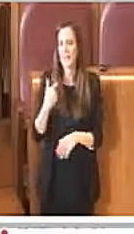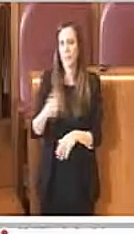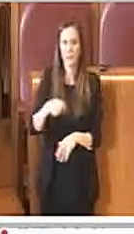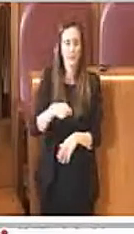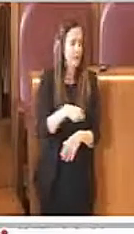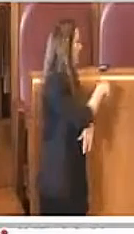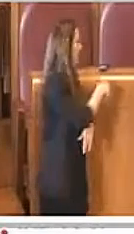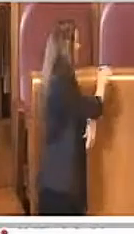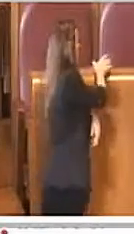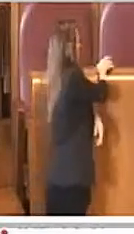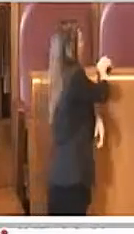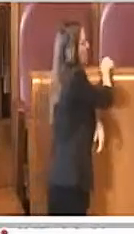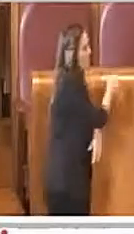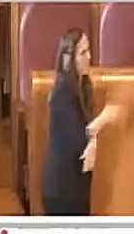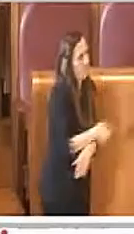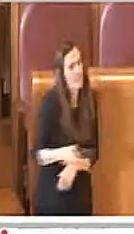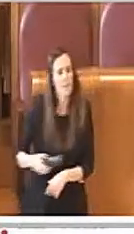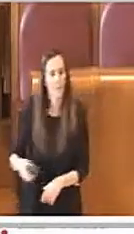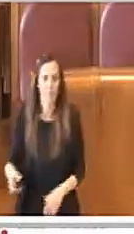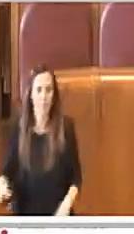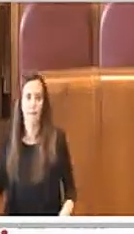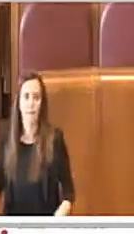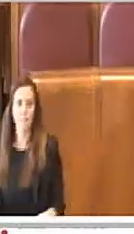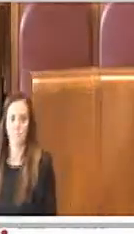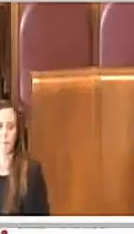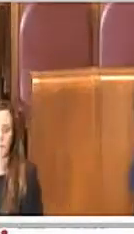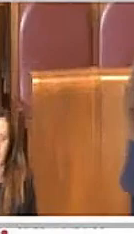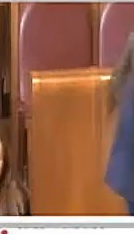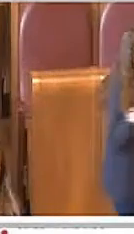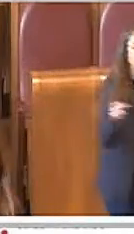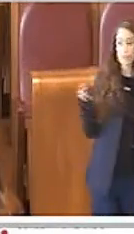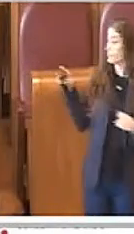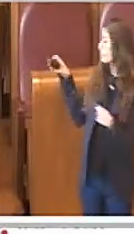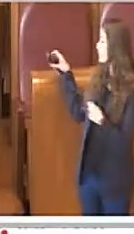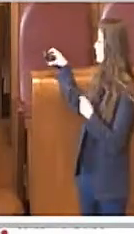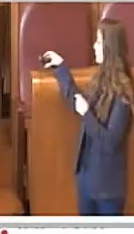Presidente. Grazie a lei, consigliere.